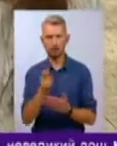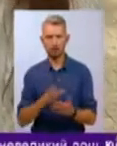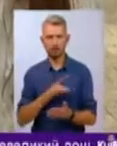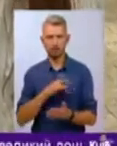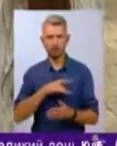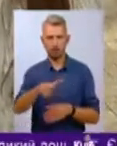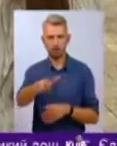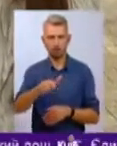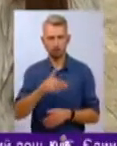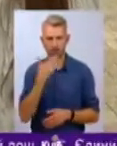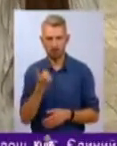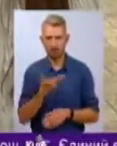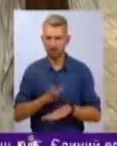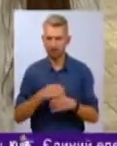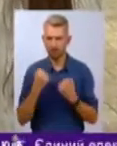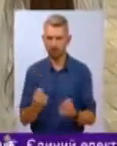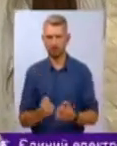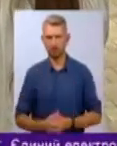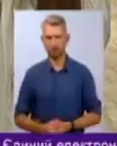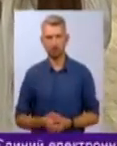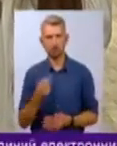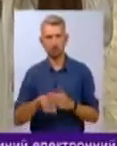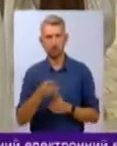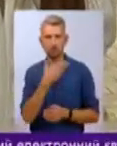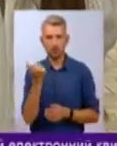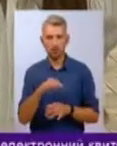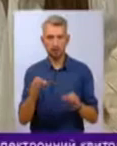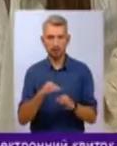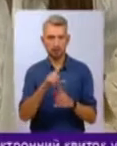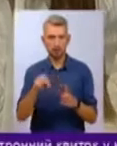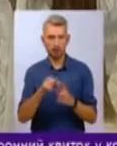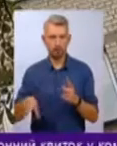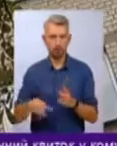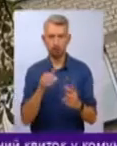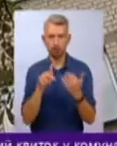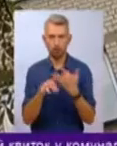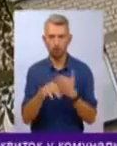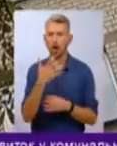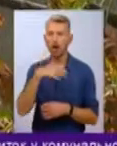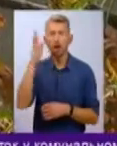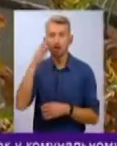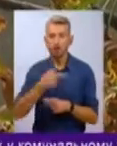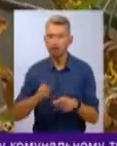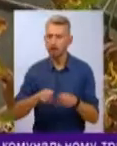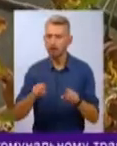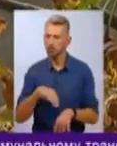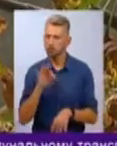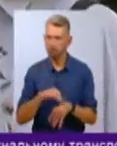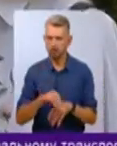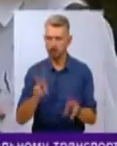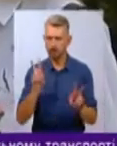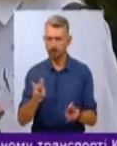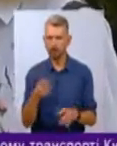розмітку. Важко їздити, тому що немає ніяких правил дорожнього руху. Гаряча вода – це також болюча тема.